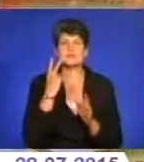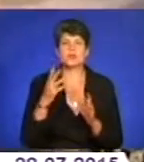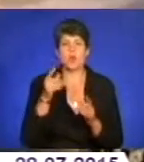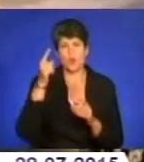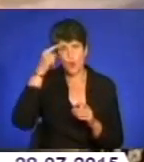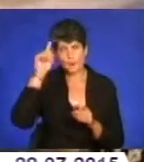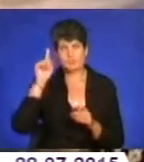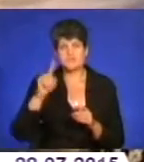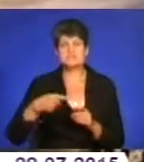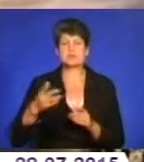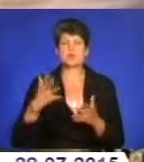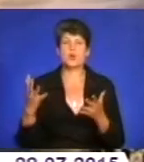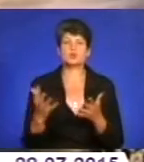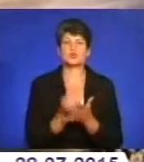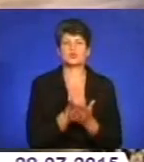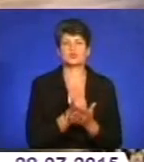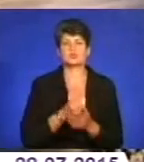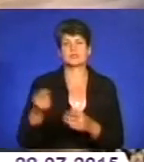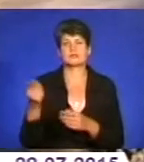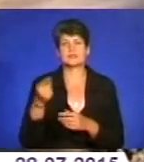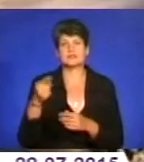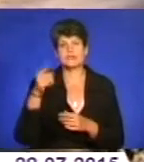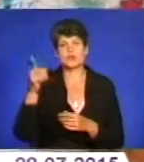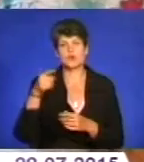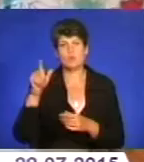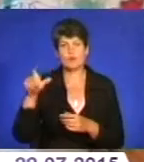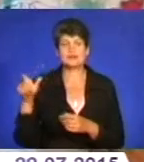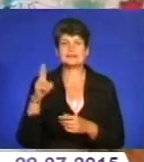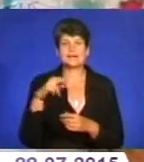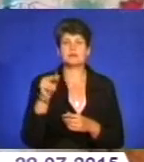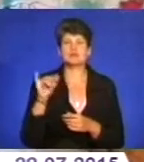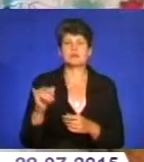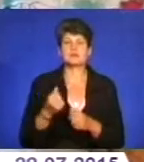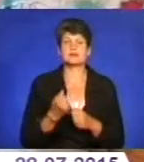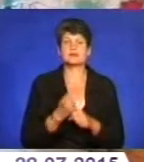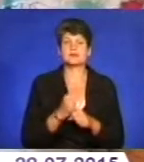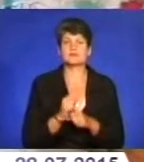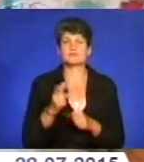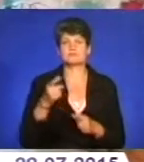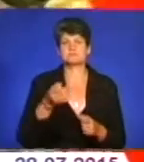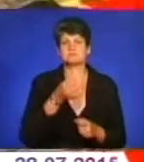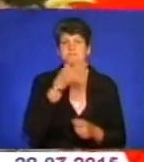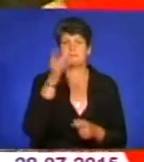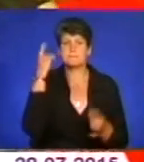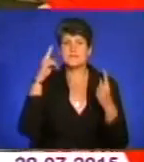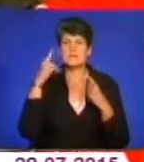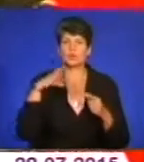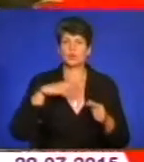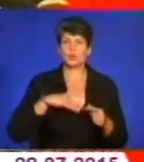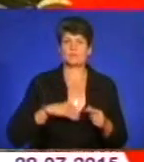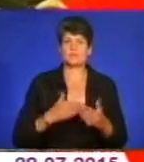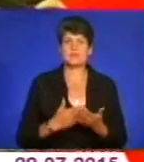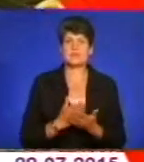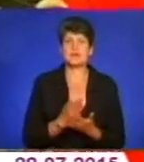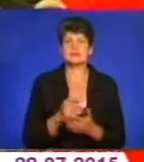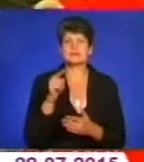здобутки знаних корифеїв України, творчих тернополян і гостей міста Дарію Чубату спонукало захоплення їх мистецтвом, духовними якостями